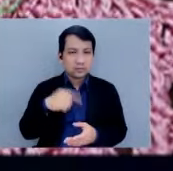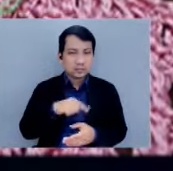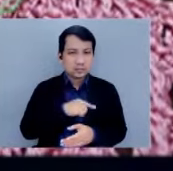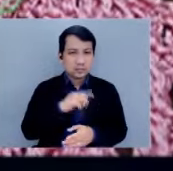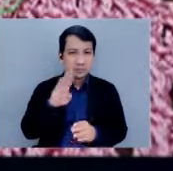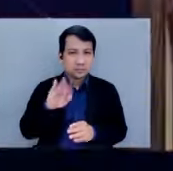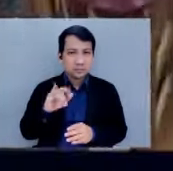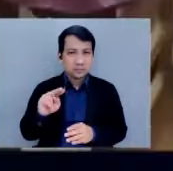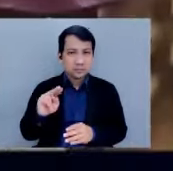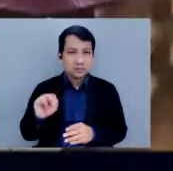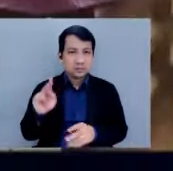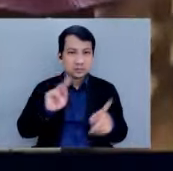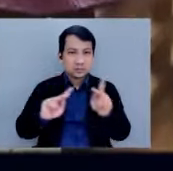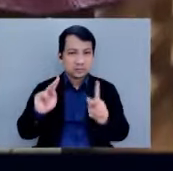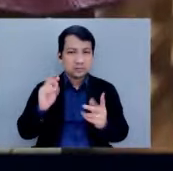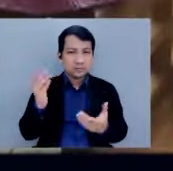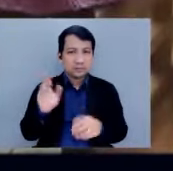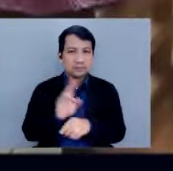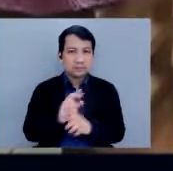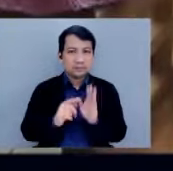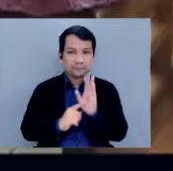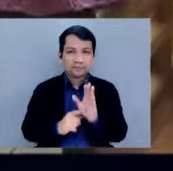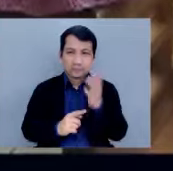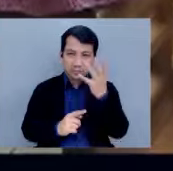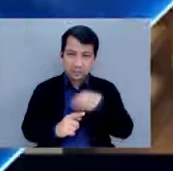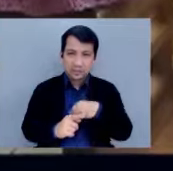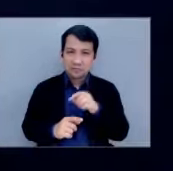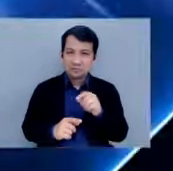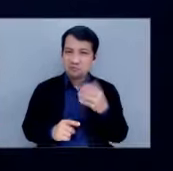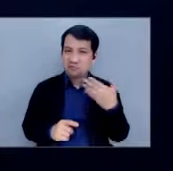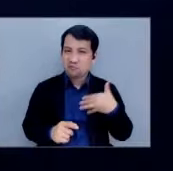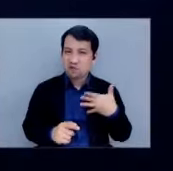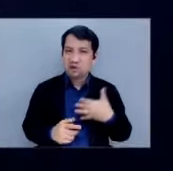nilang performance. Ang ganda!